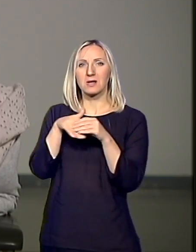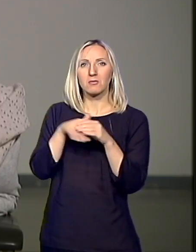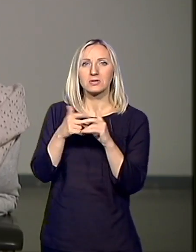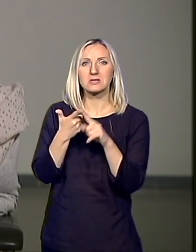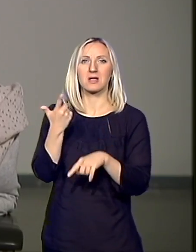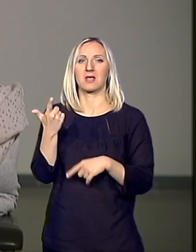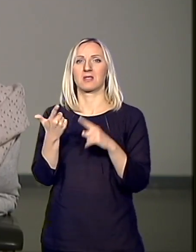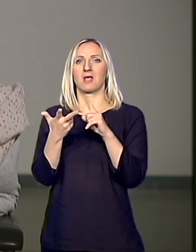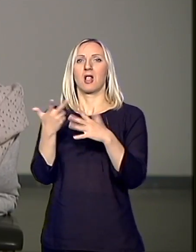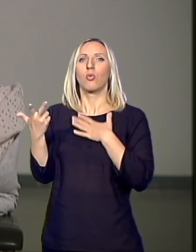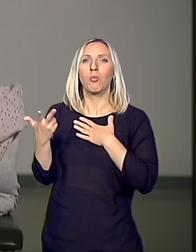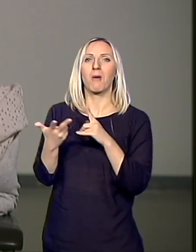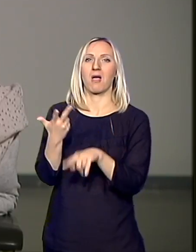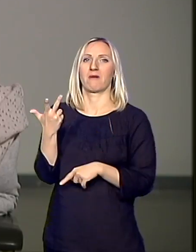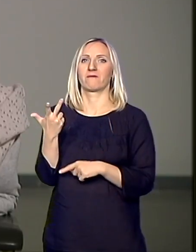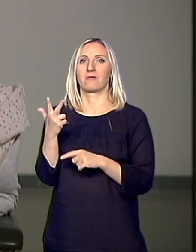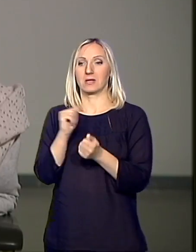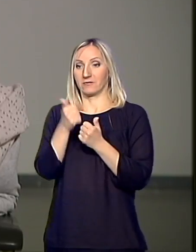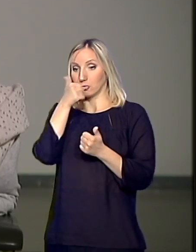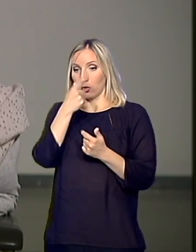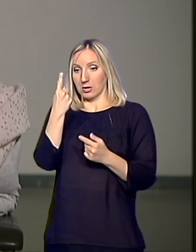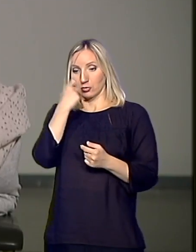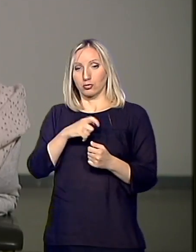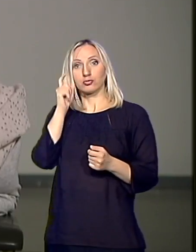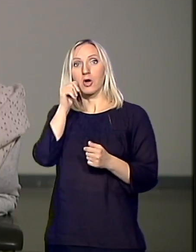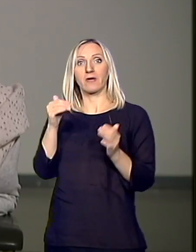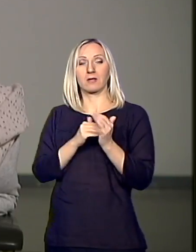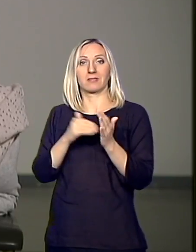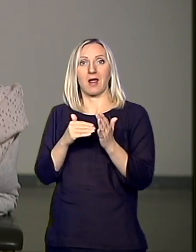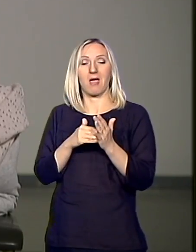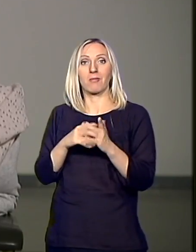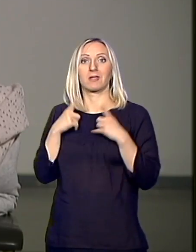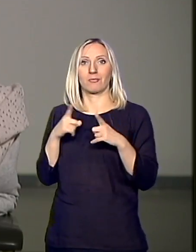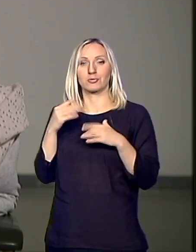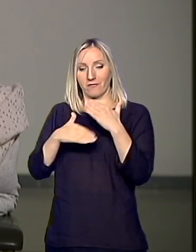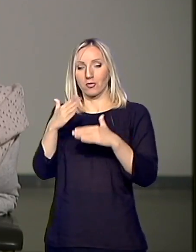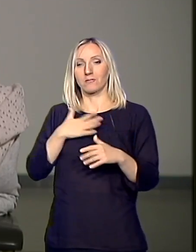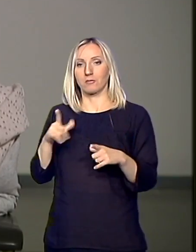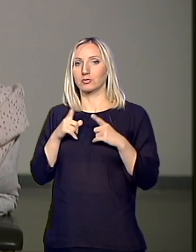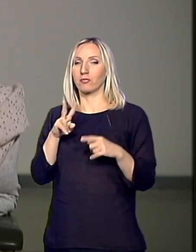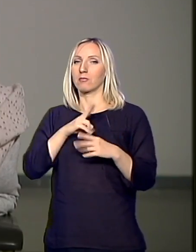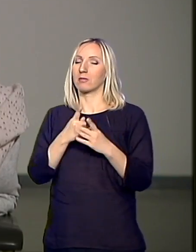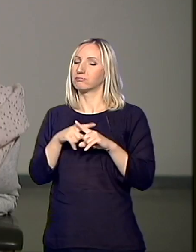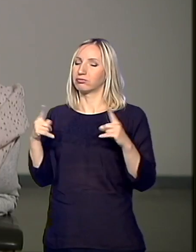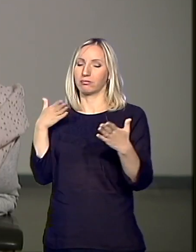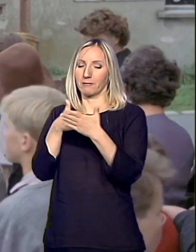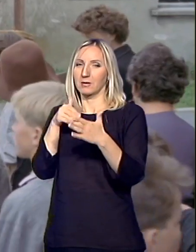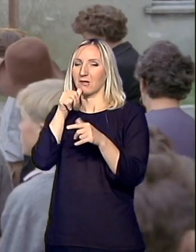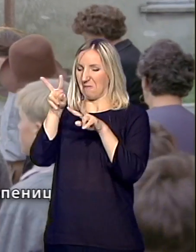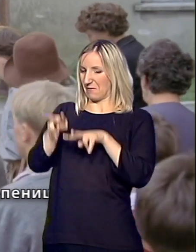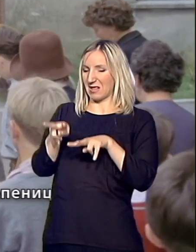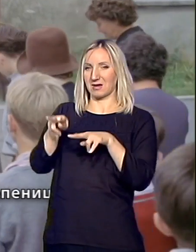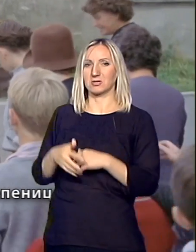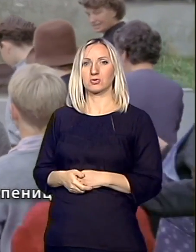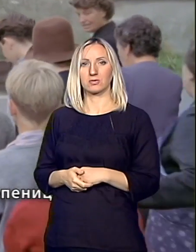zaposlenje, ljubav, sve ono što treba jedan čovjek da proživi tokom svog života, nailazi na razne prepreke i na predrasude. She